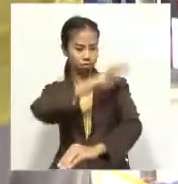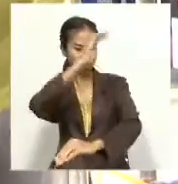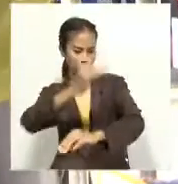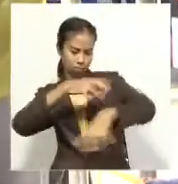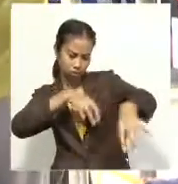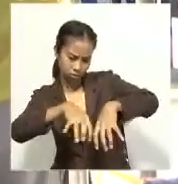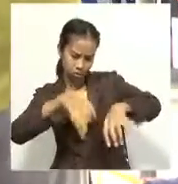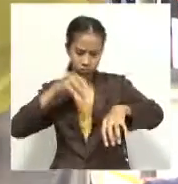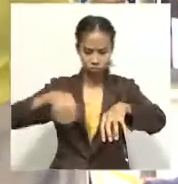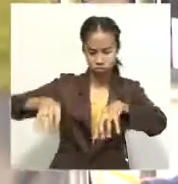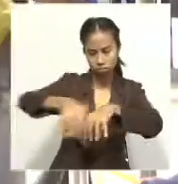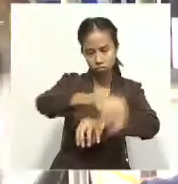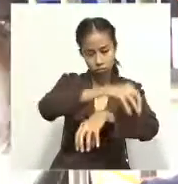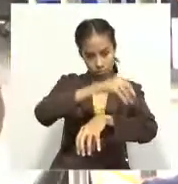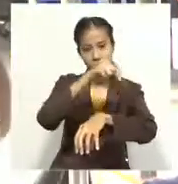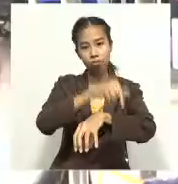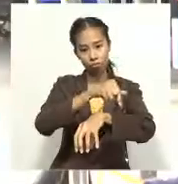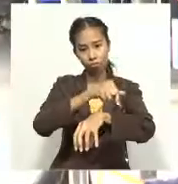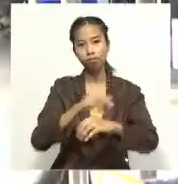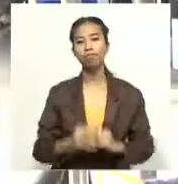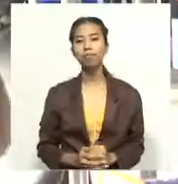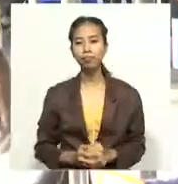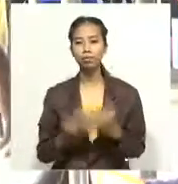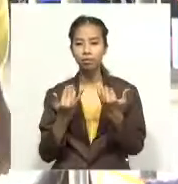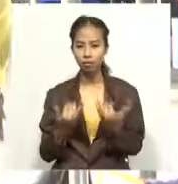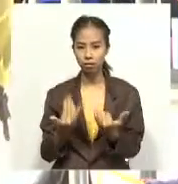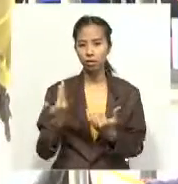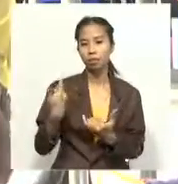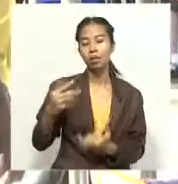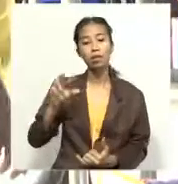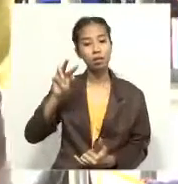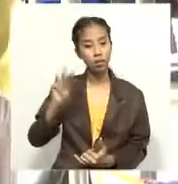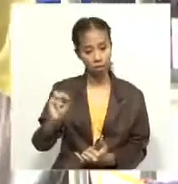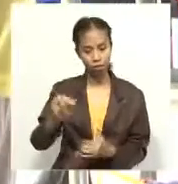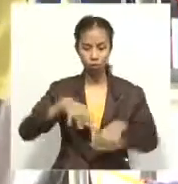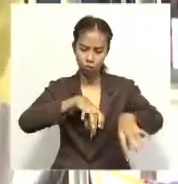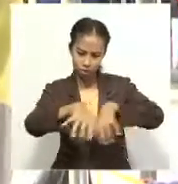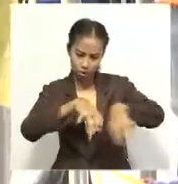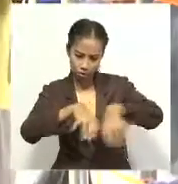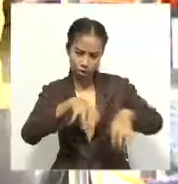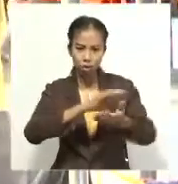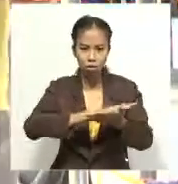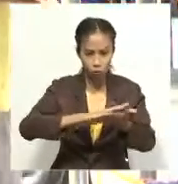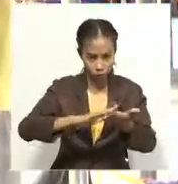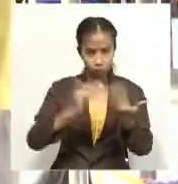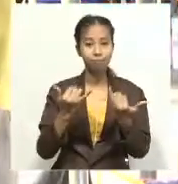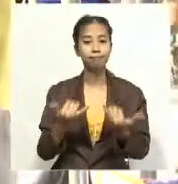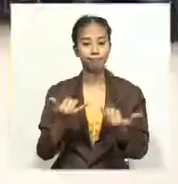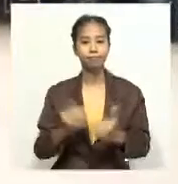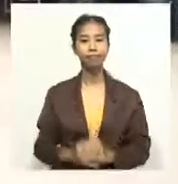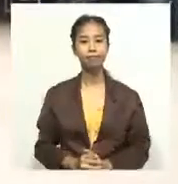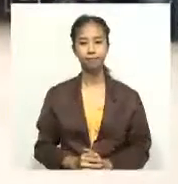ณรอบๆวนอุทยานถ้ำหลวงขุนน้ำนางนอนครับซึ่งจะมีการนัดหมายในเรื่องของการปรับปรุงพื้นที่กันเร็วๆนี้ครับ